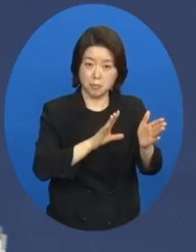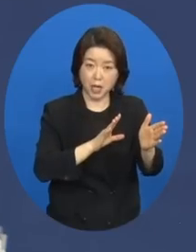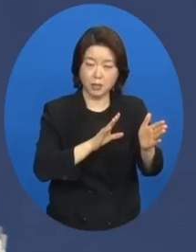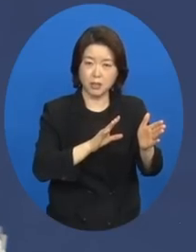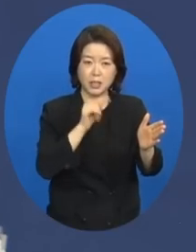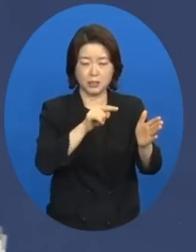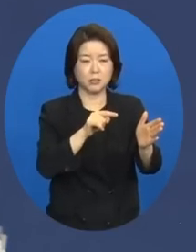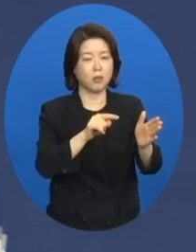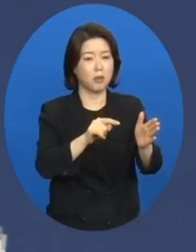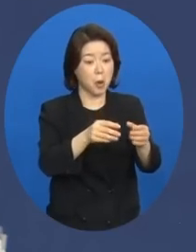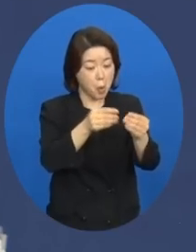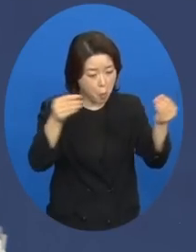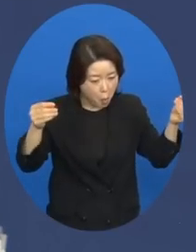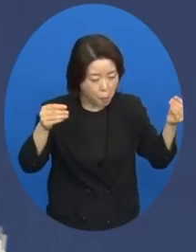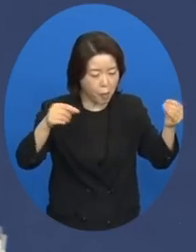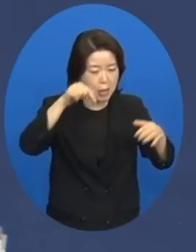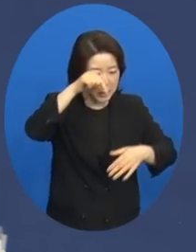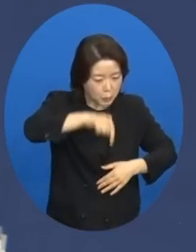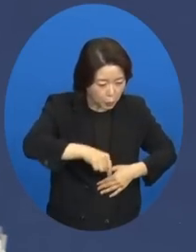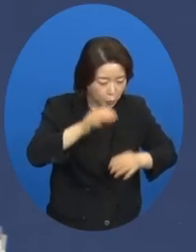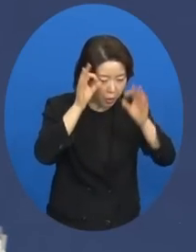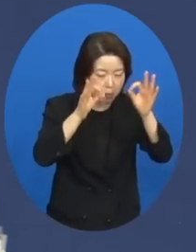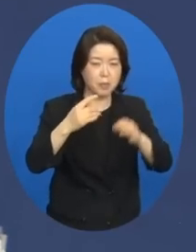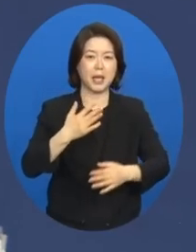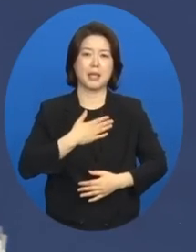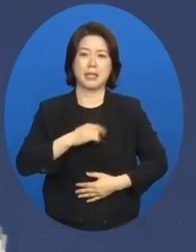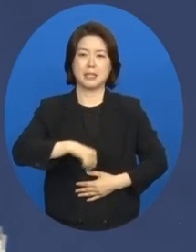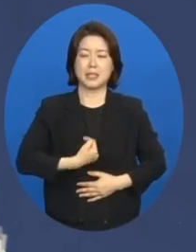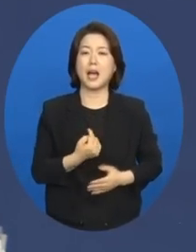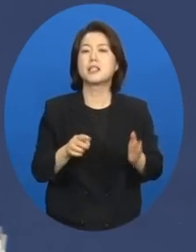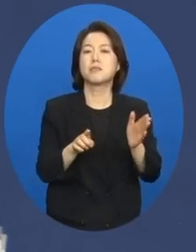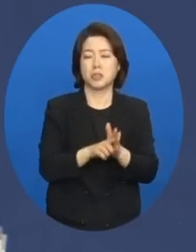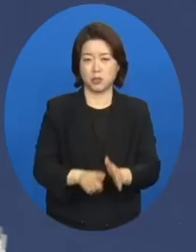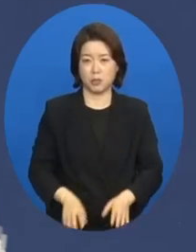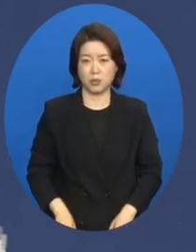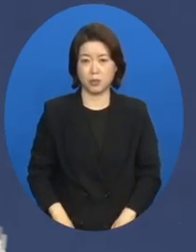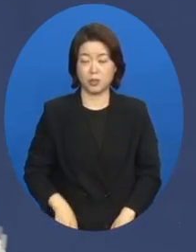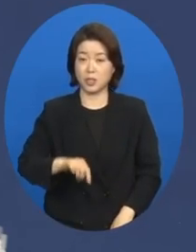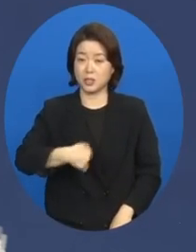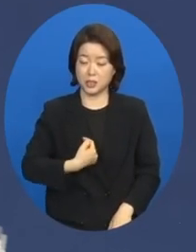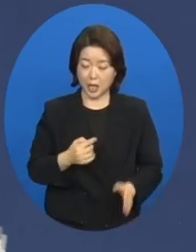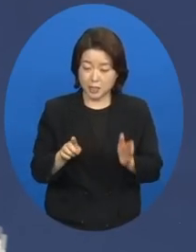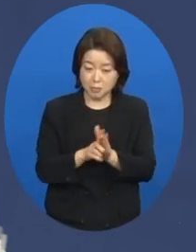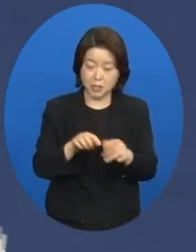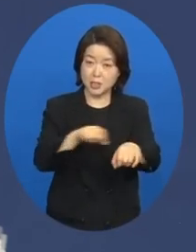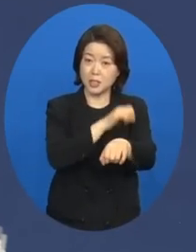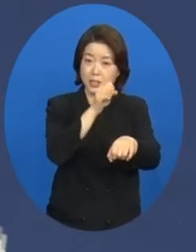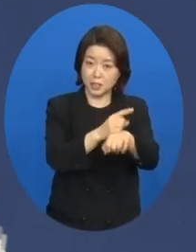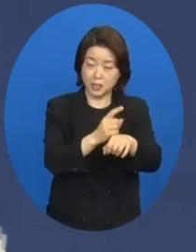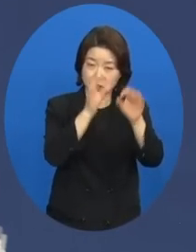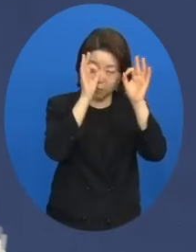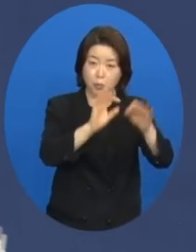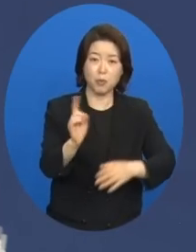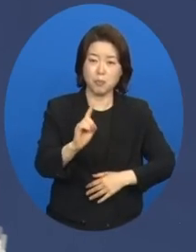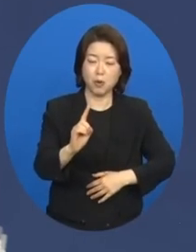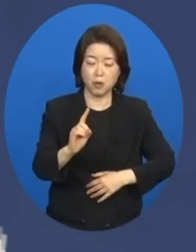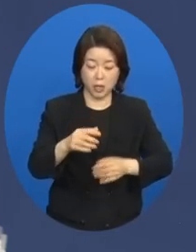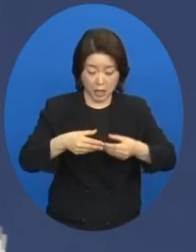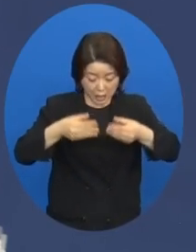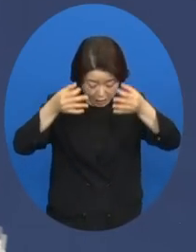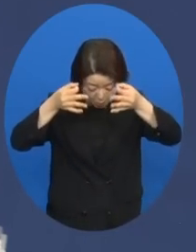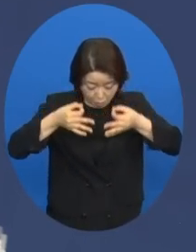사실은 자기를 믿는 거예요. 근데 그렇게 자기를 믿는 사람들의 특징은 우리 자신이 우리가 알잖아요. 얼마나